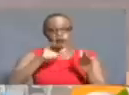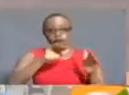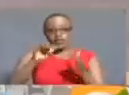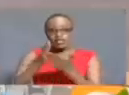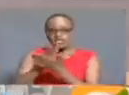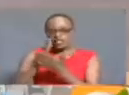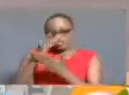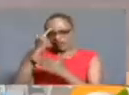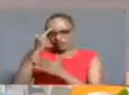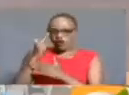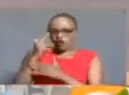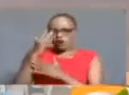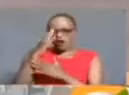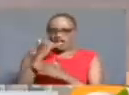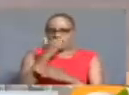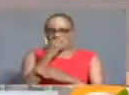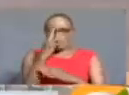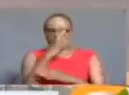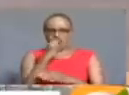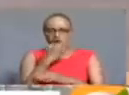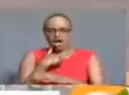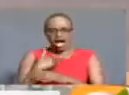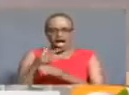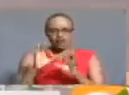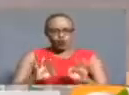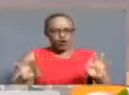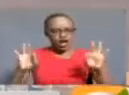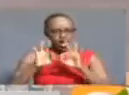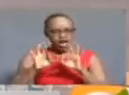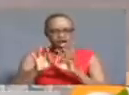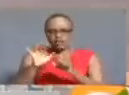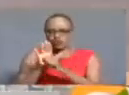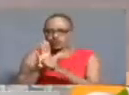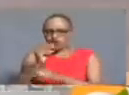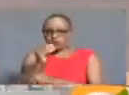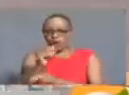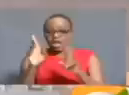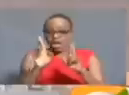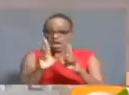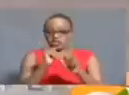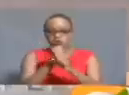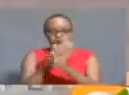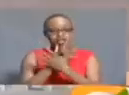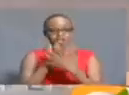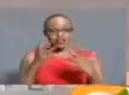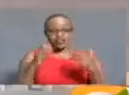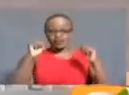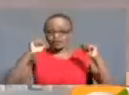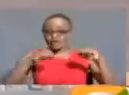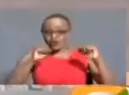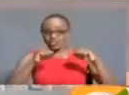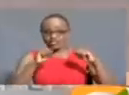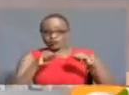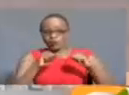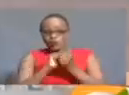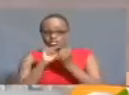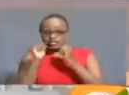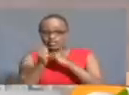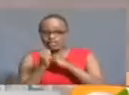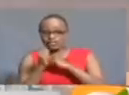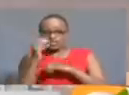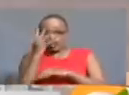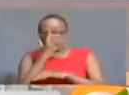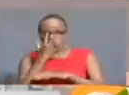Sekta ya upodozi imetajwa hugharimu mabilioni ya fedha, huku wengi wakiwa tayari kufanya lolote lile ili kuweza kubadilisha